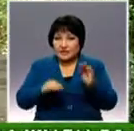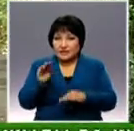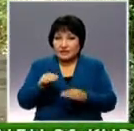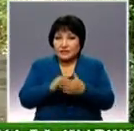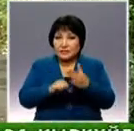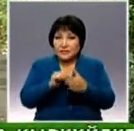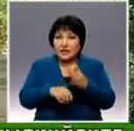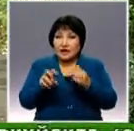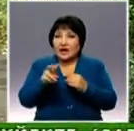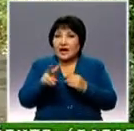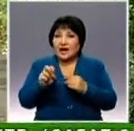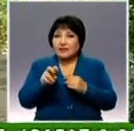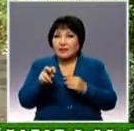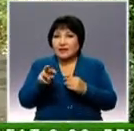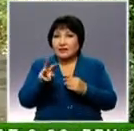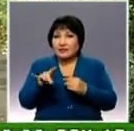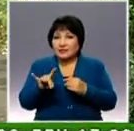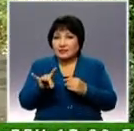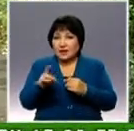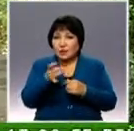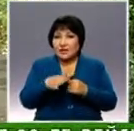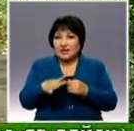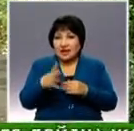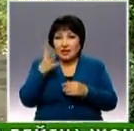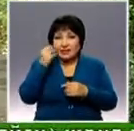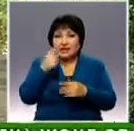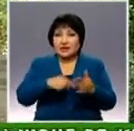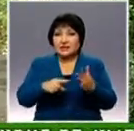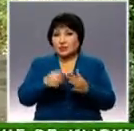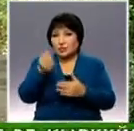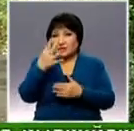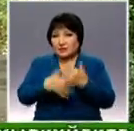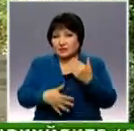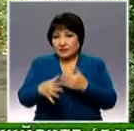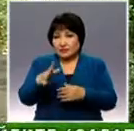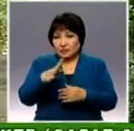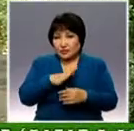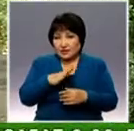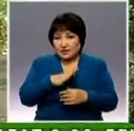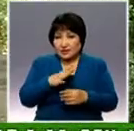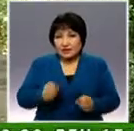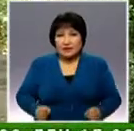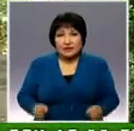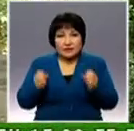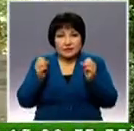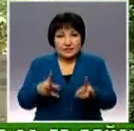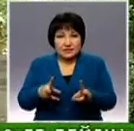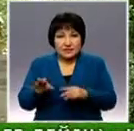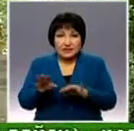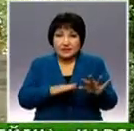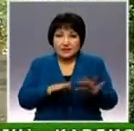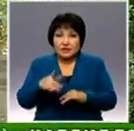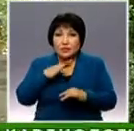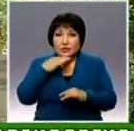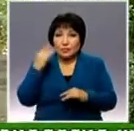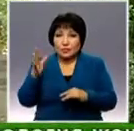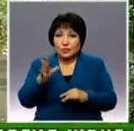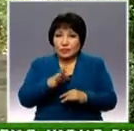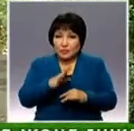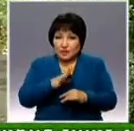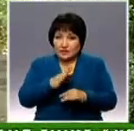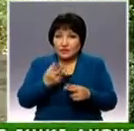Алмалы ауданы Алматы қаласының орталығы болғаны қылмыс іс-әрекеттер көп болады. Сондықтан